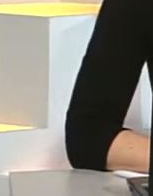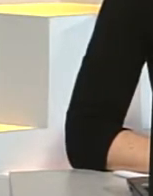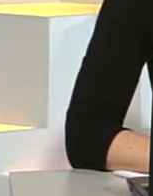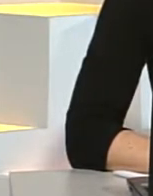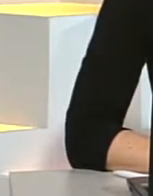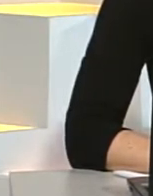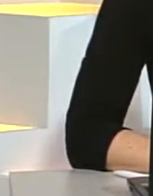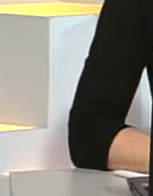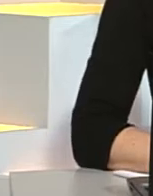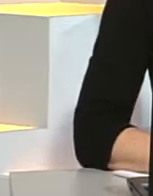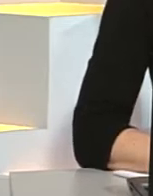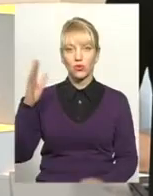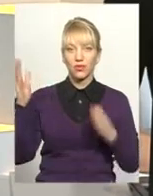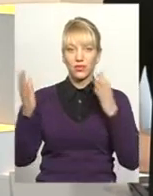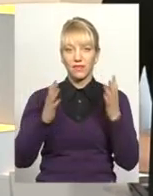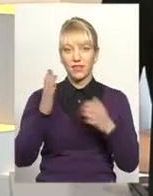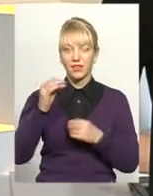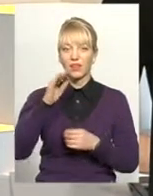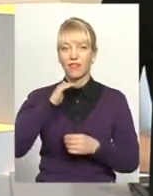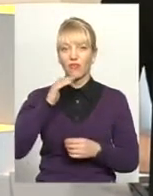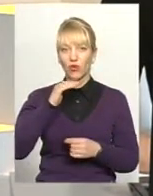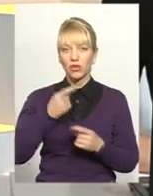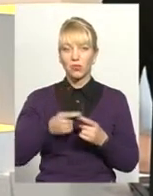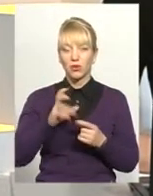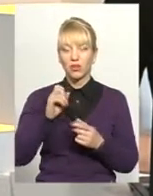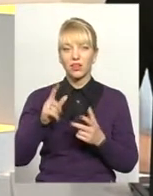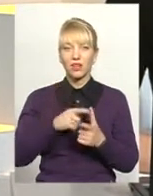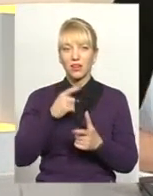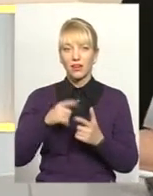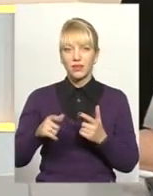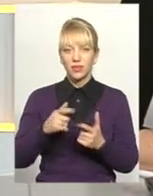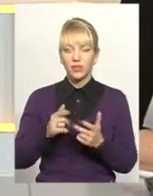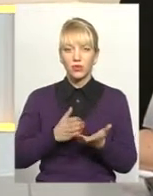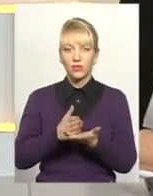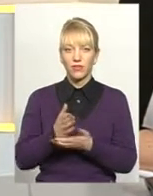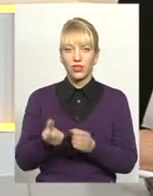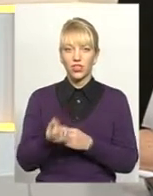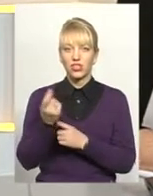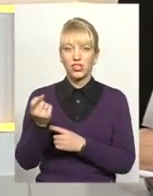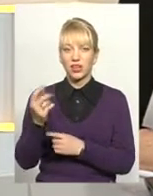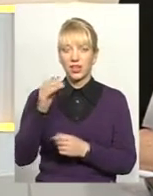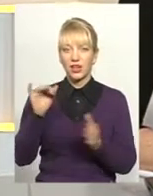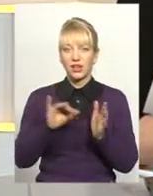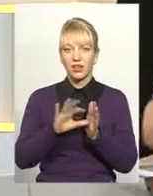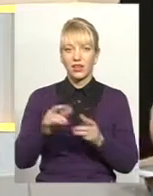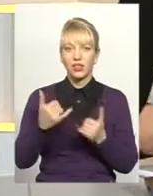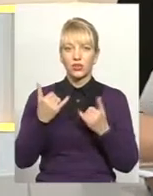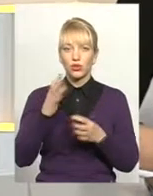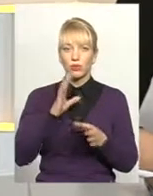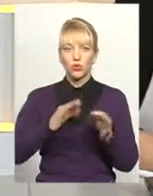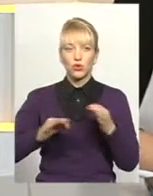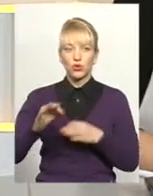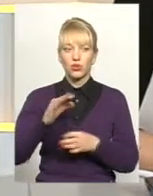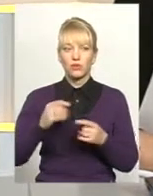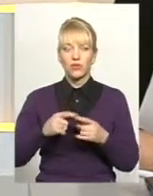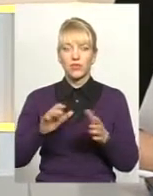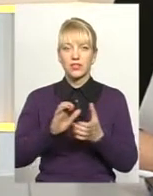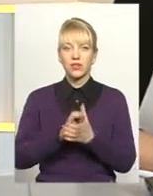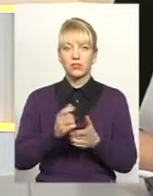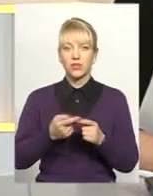сонце, вітер і вода. Про них як основні альтернативні джерела енергії сьогодні поведемо мову у темі з нашими експертами. Знайомтесь, будь ласка,